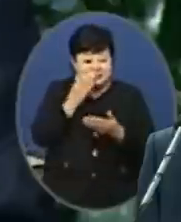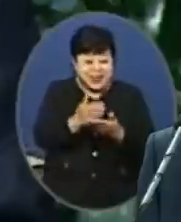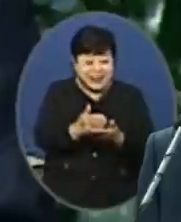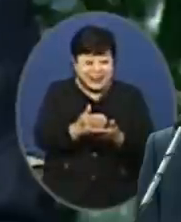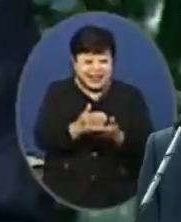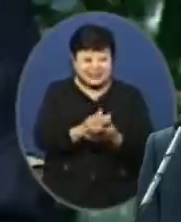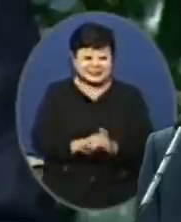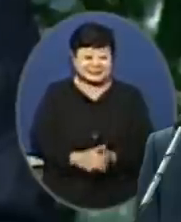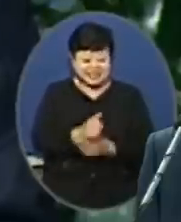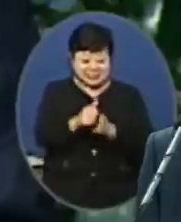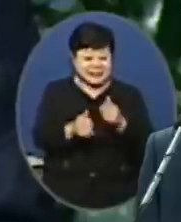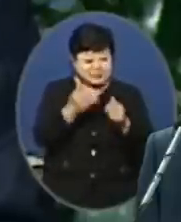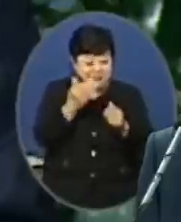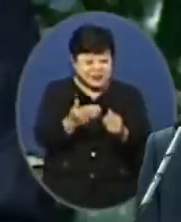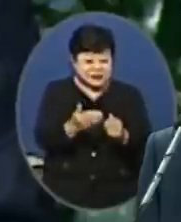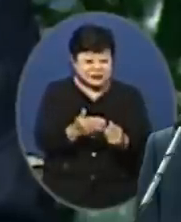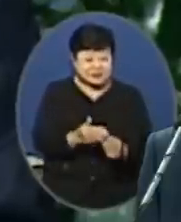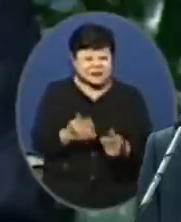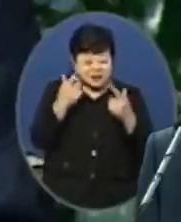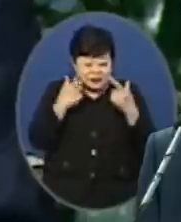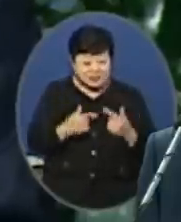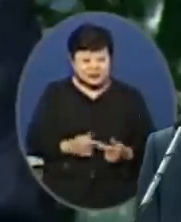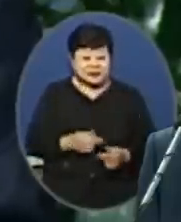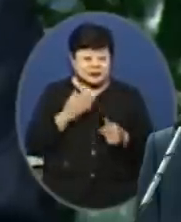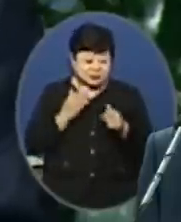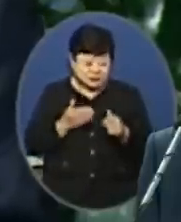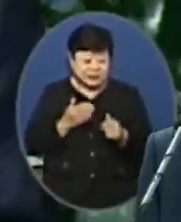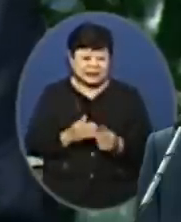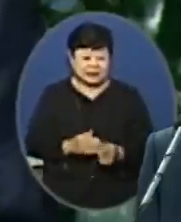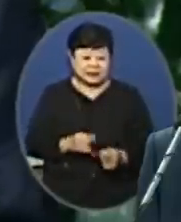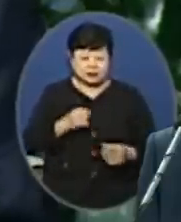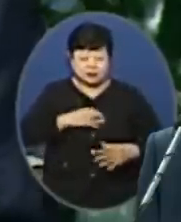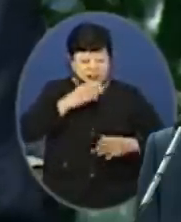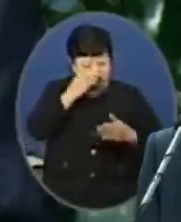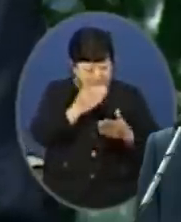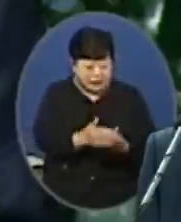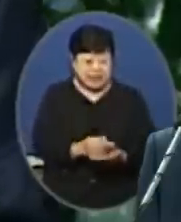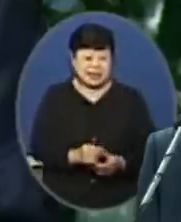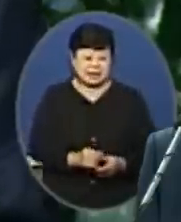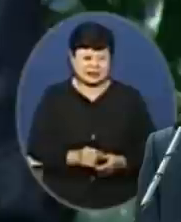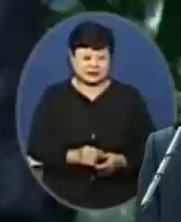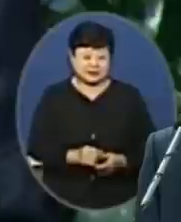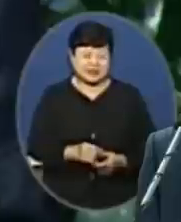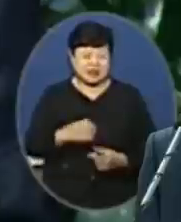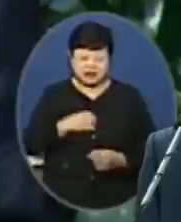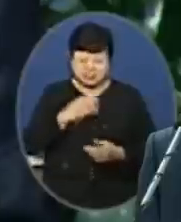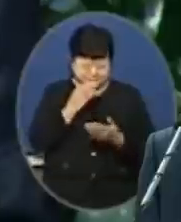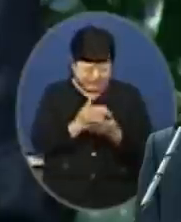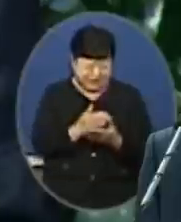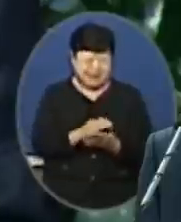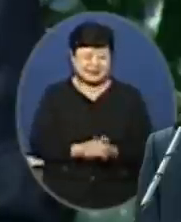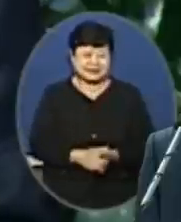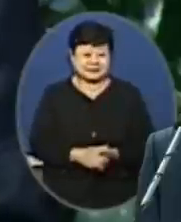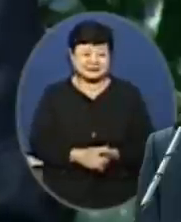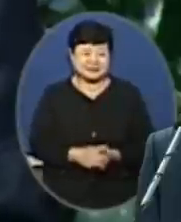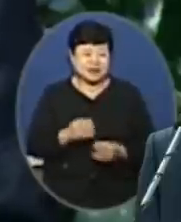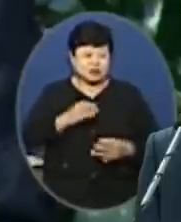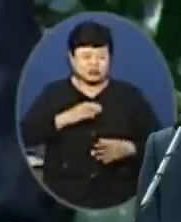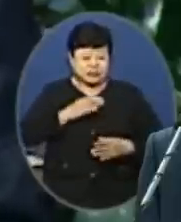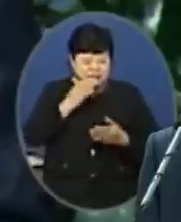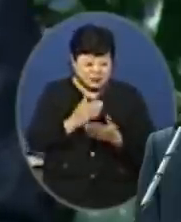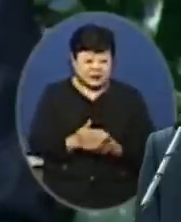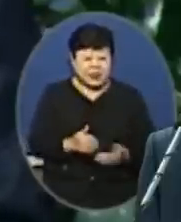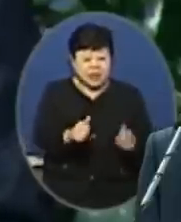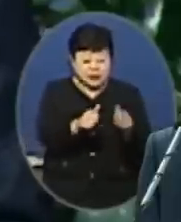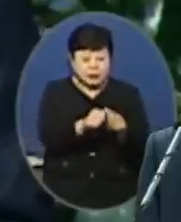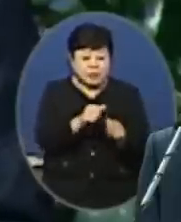것입니다. 하나님이 우리에게 늘 부탁하시는 것이 두려워하지 말라고 걱정하지 말라는 것입니다. 두려워하지 말라, 내가